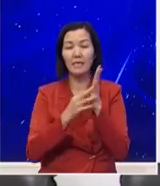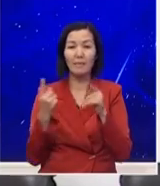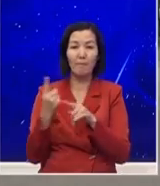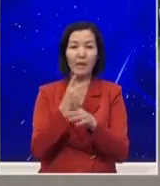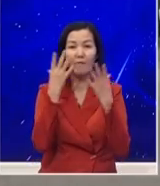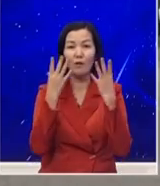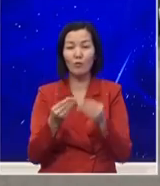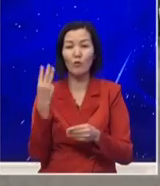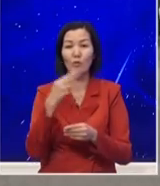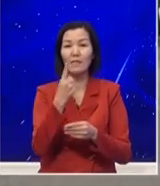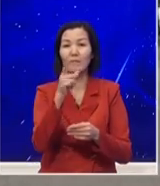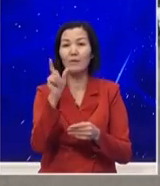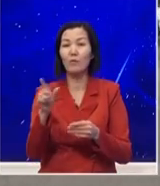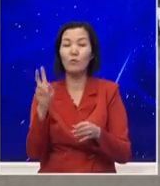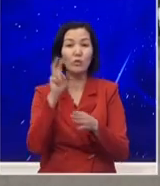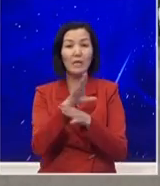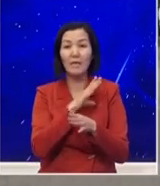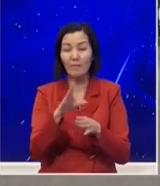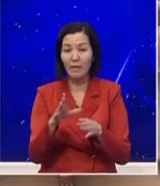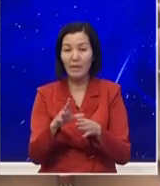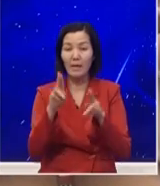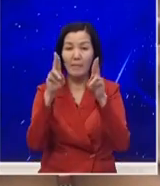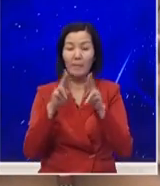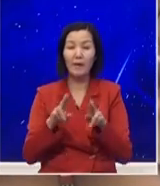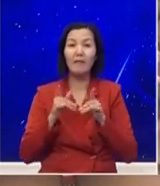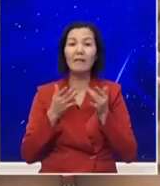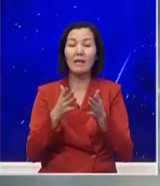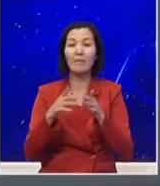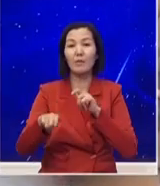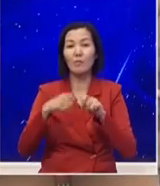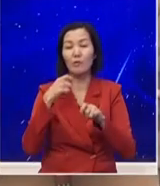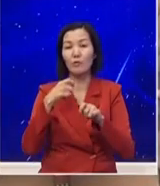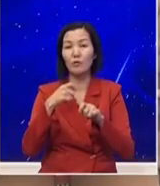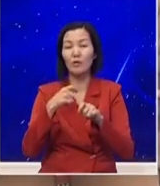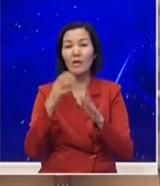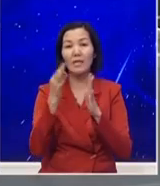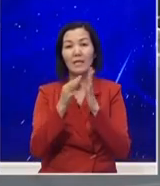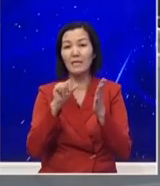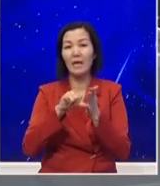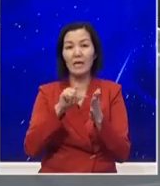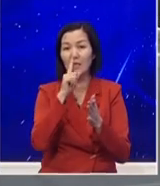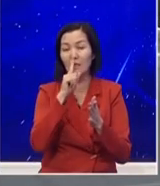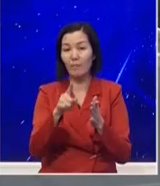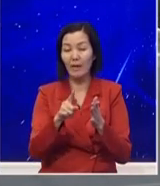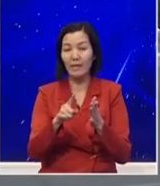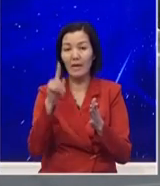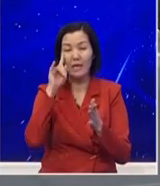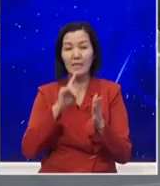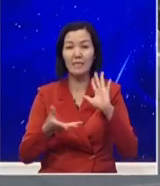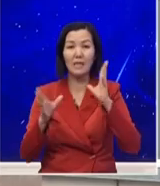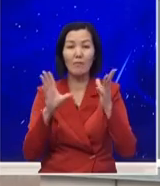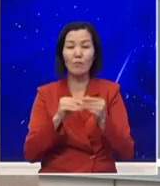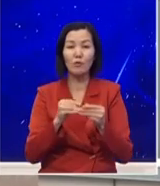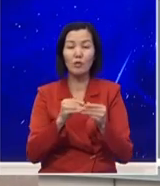күні 31 оқушы келмепті. Оны ереже талапты бұзған үшін сынаққа жіберілмеген. Айта кетейік, ел бойынша бұл жолы